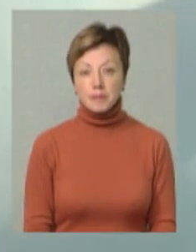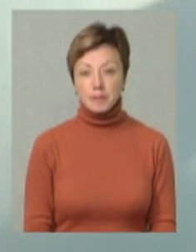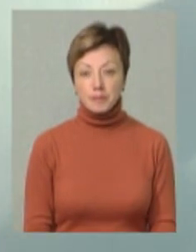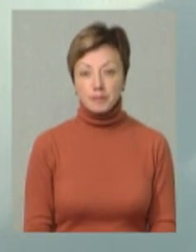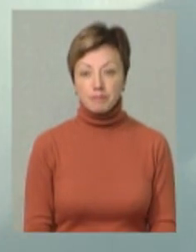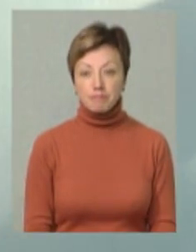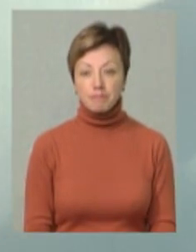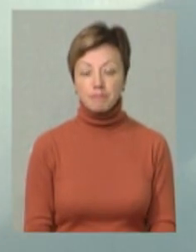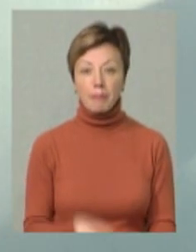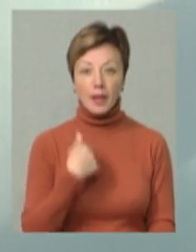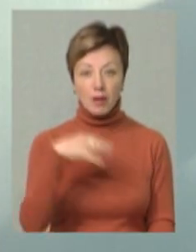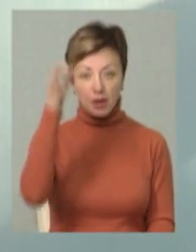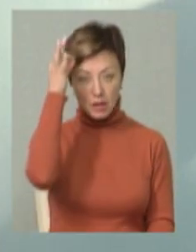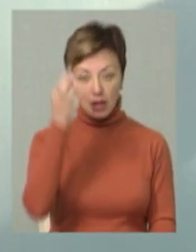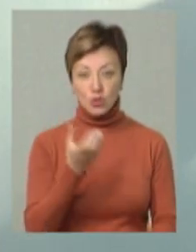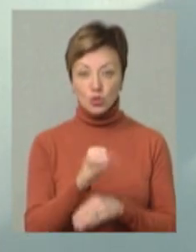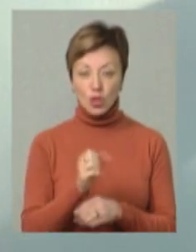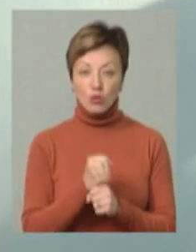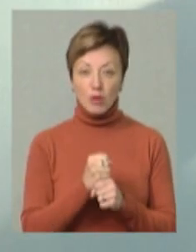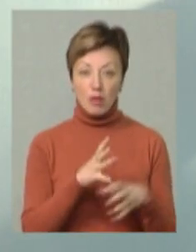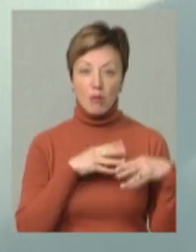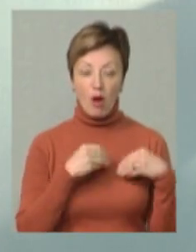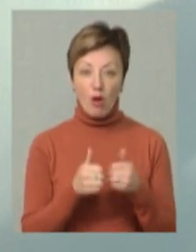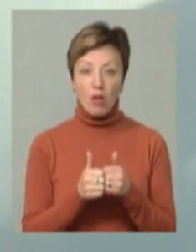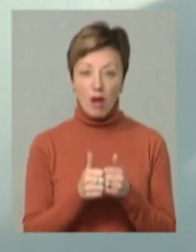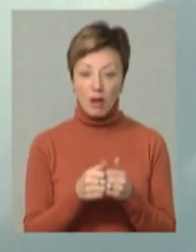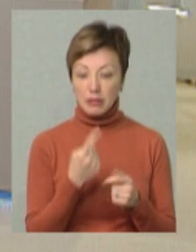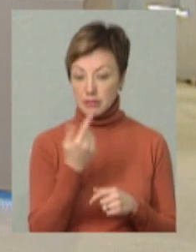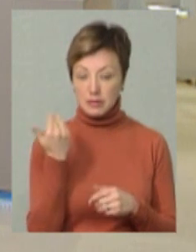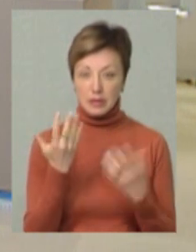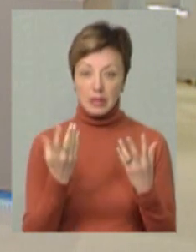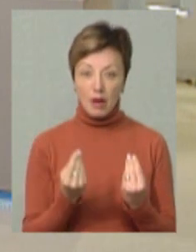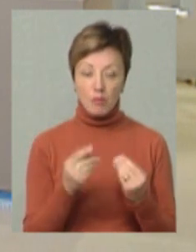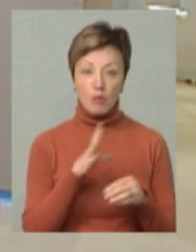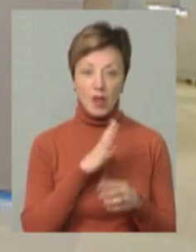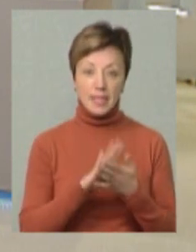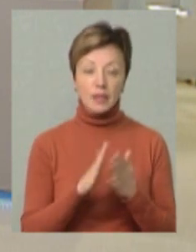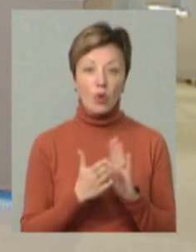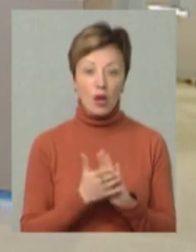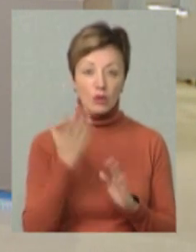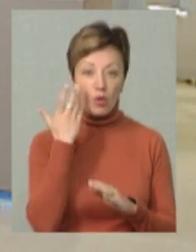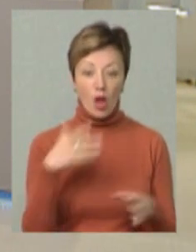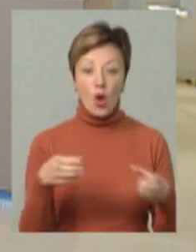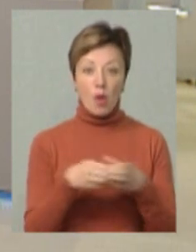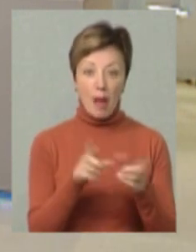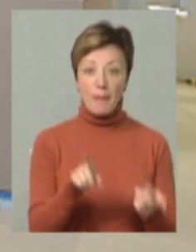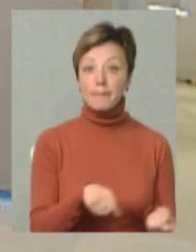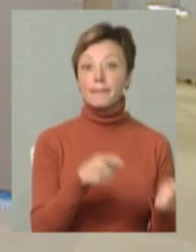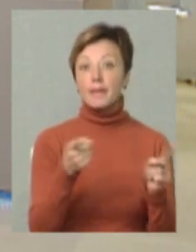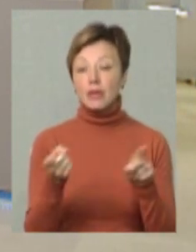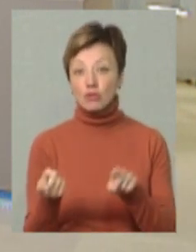От пригадала сюжет, який робила моя колега Світлана Поробок буквально днями. От там якраз була та ситуація, коли громада перейшла